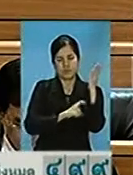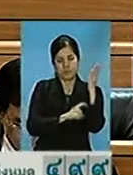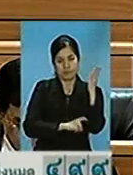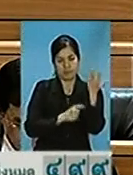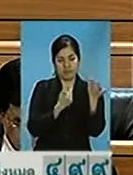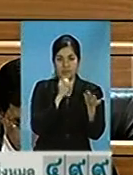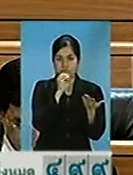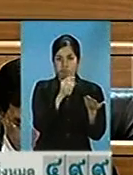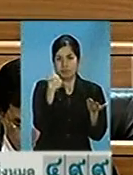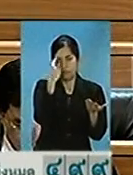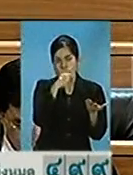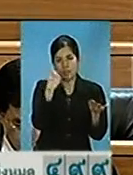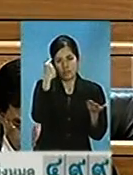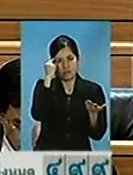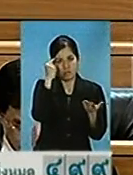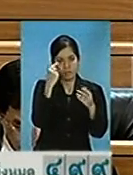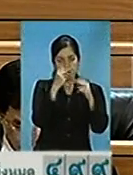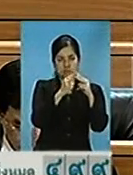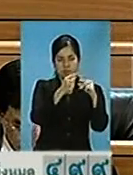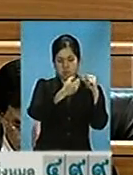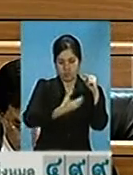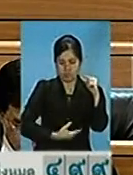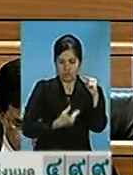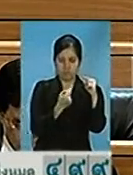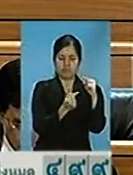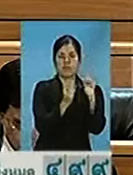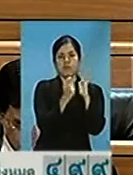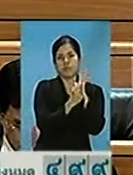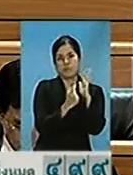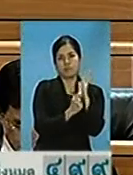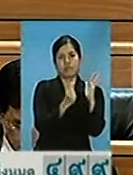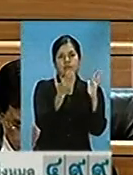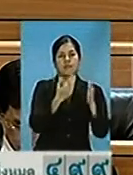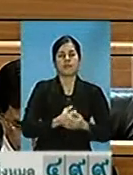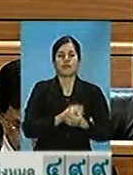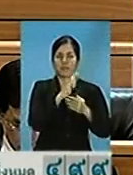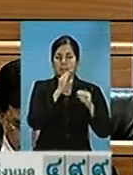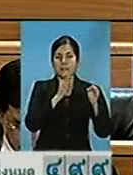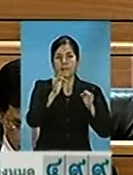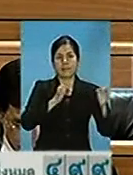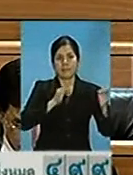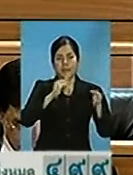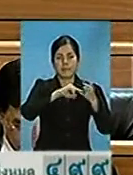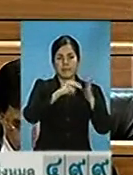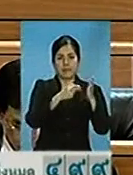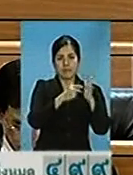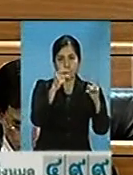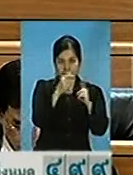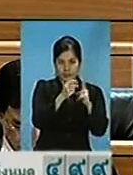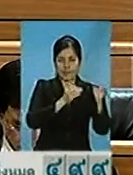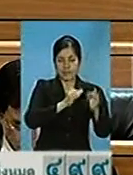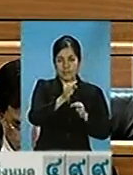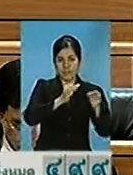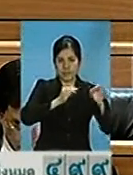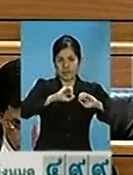ไม่รู้ใครมาขอบ้างครับถ้าเกิดท่านให้คำจำกัดความอย่างน้อยมันก็จะเป็นบันทึกอยู่ในห้องประชุมด้วยครับว่